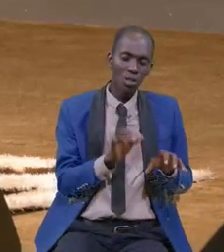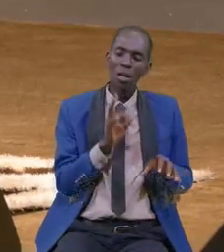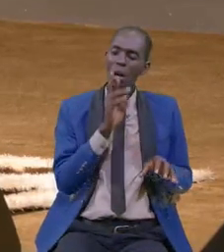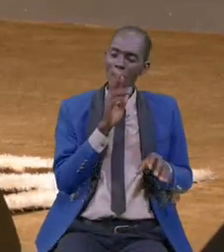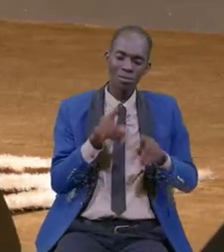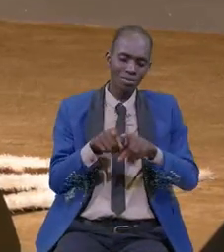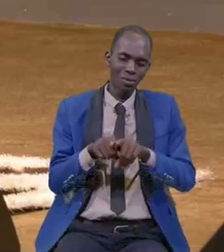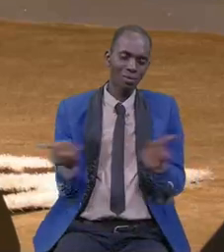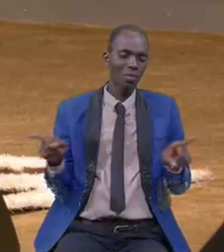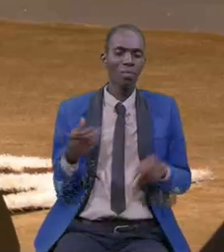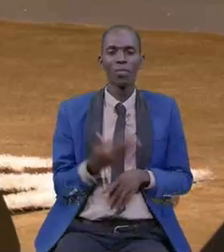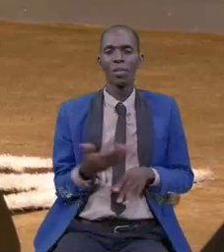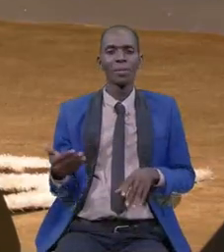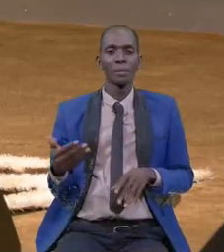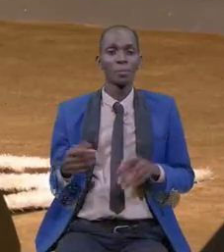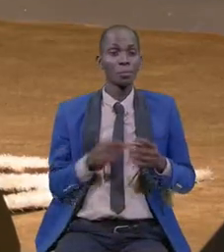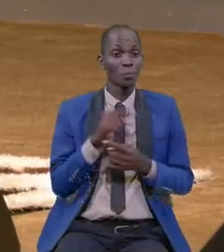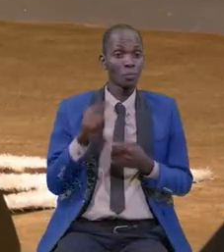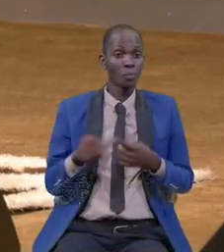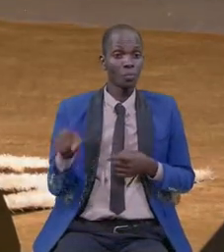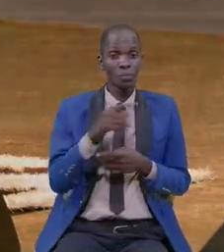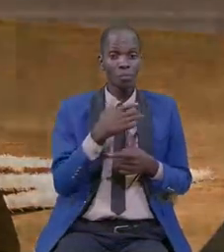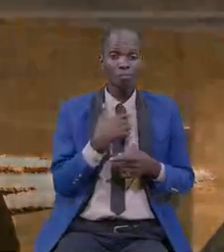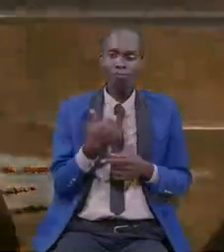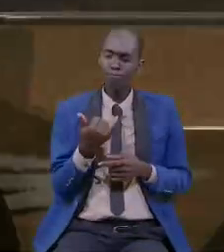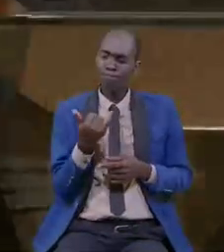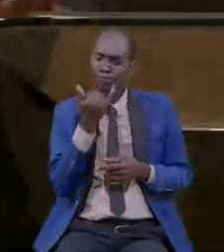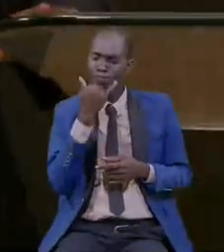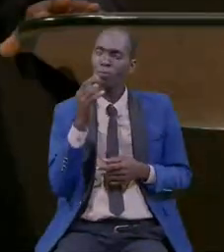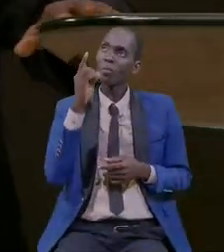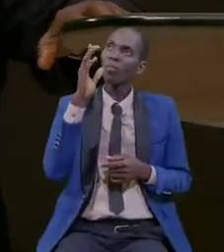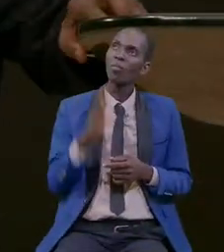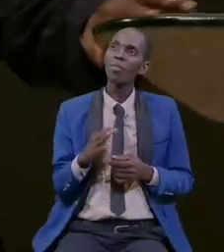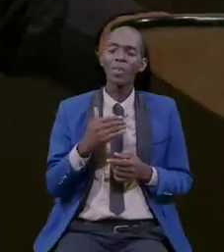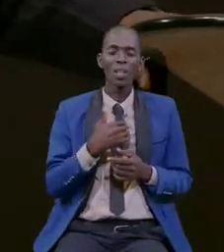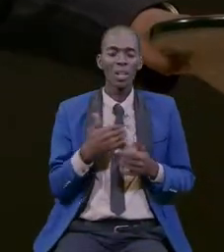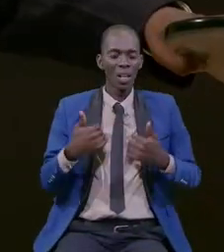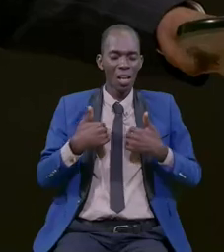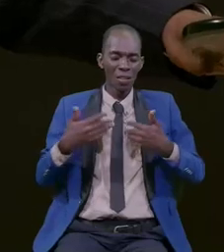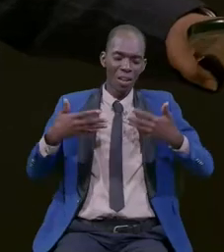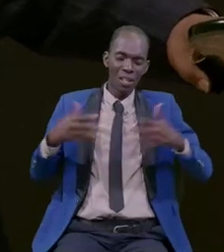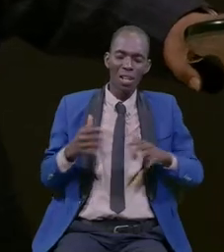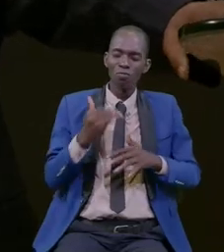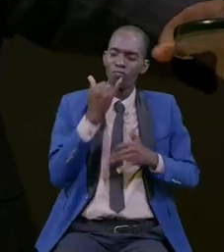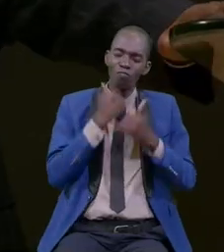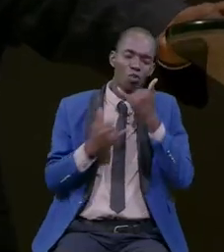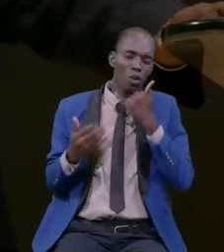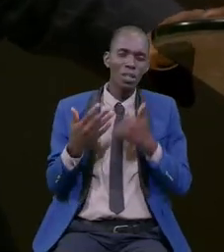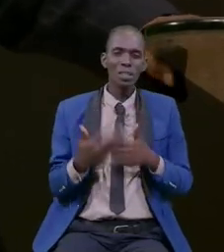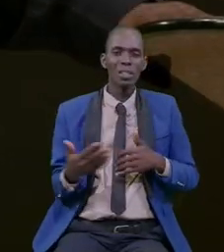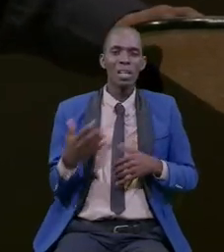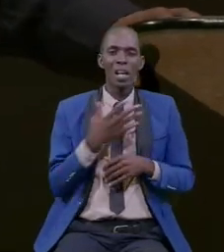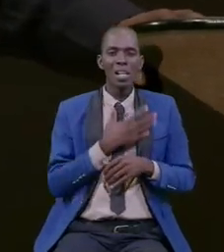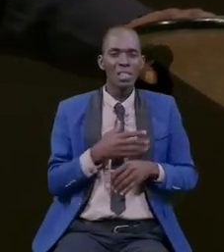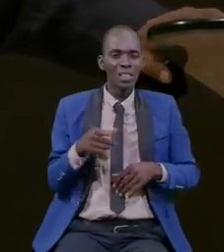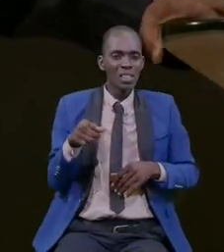lorsqu'ils ont offensé Dieu péché contre Dieu et qu'ils ont permis à la transgression et l'iniquité de s'attacher à eux et